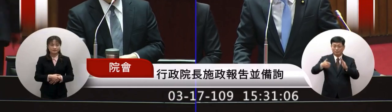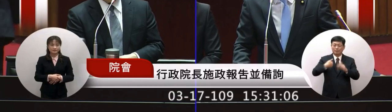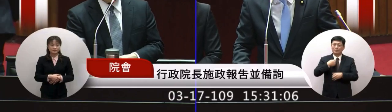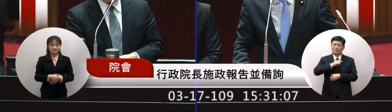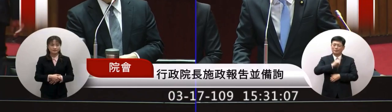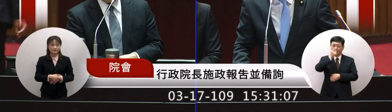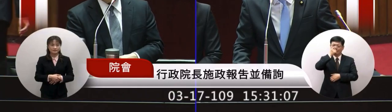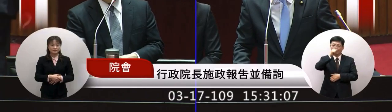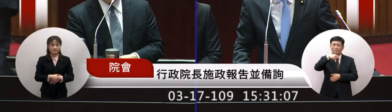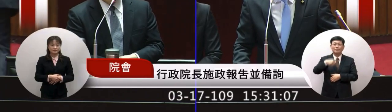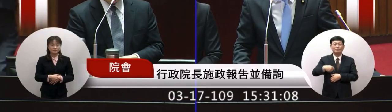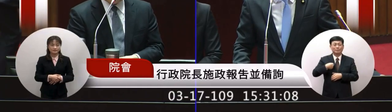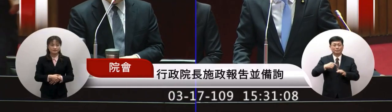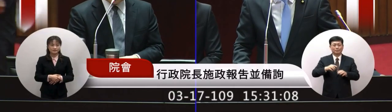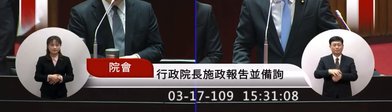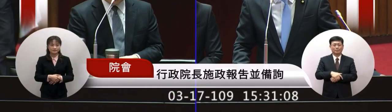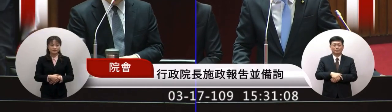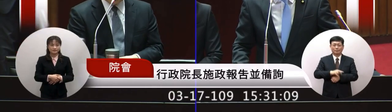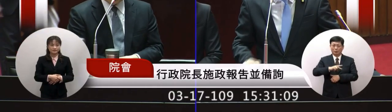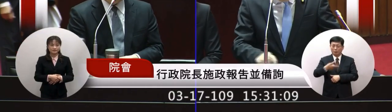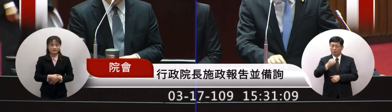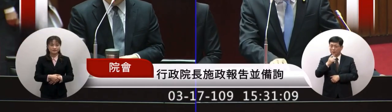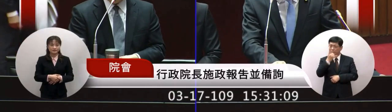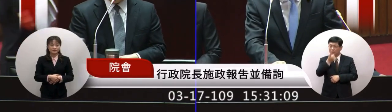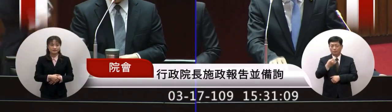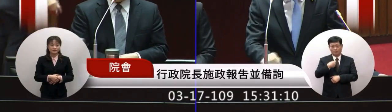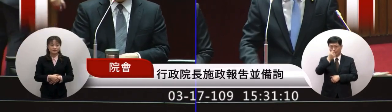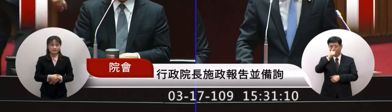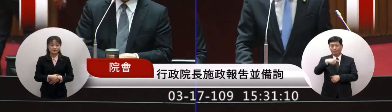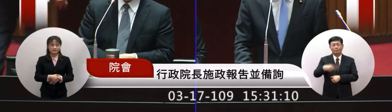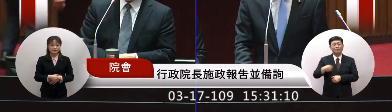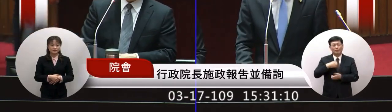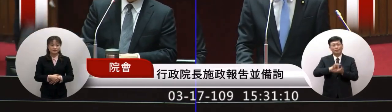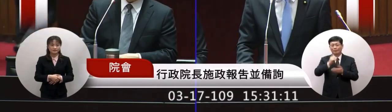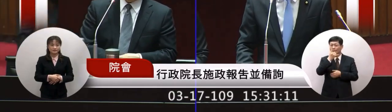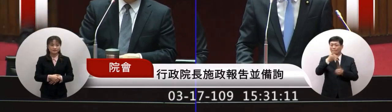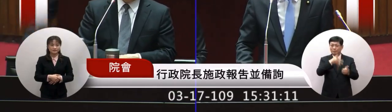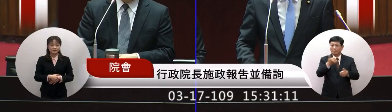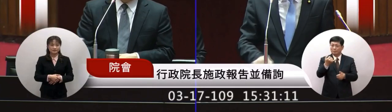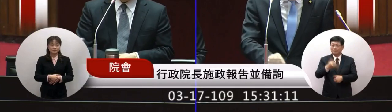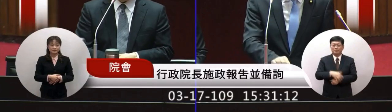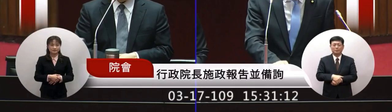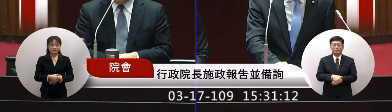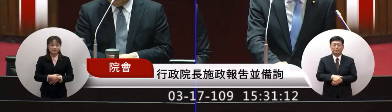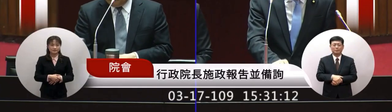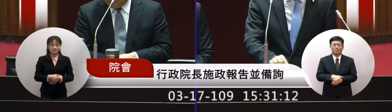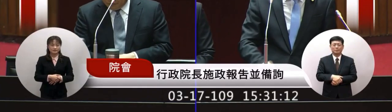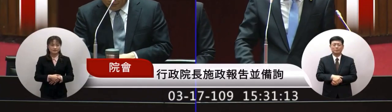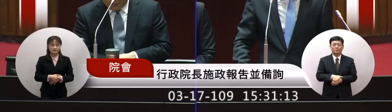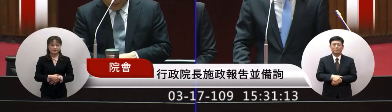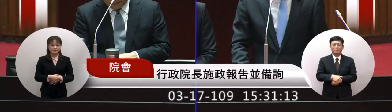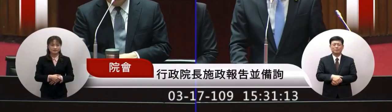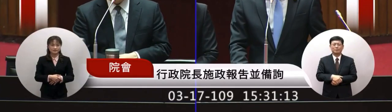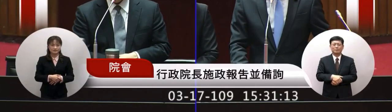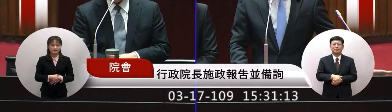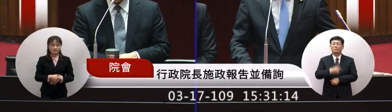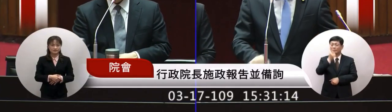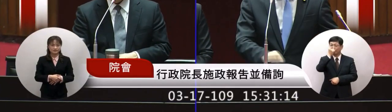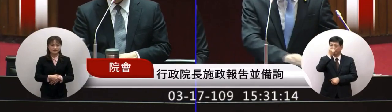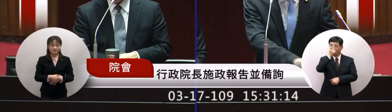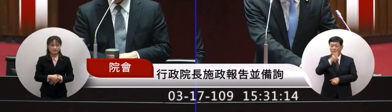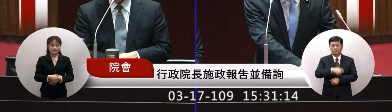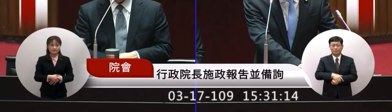南人。我今晚我台语来，我台南，我今晚我台语来支持，好不好？ 好好 好好好。台南